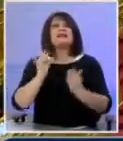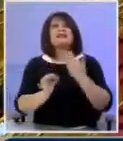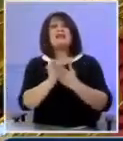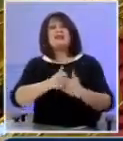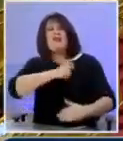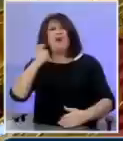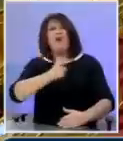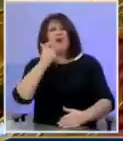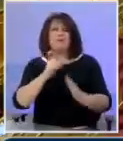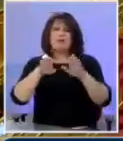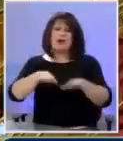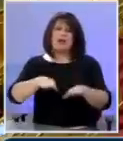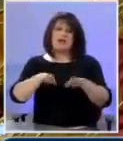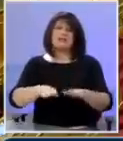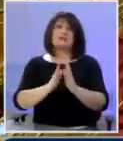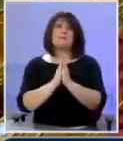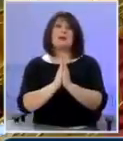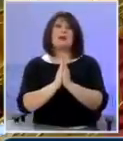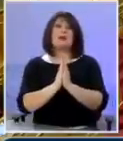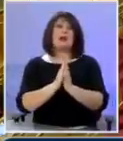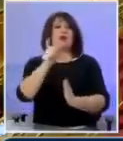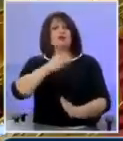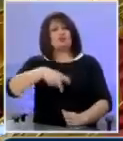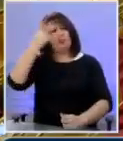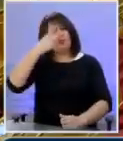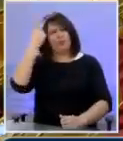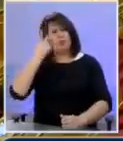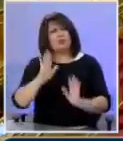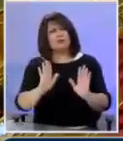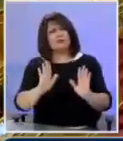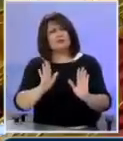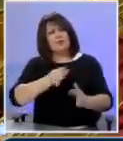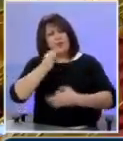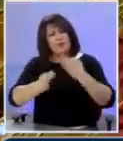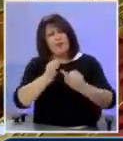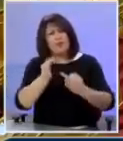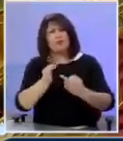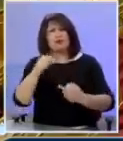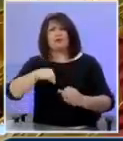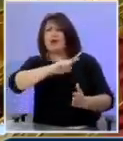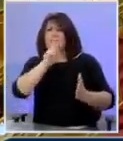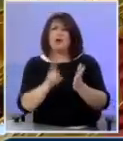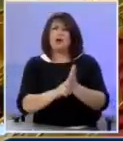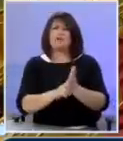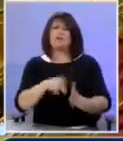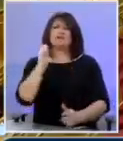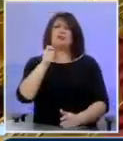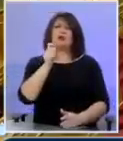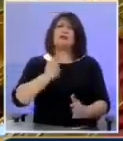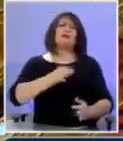κάτω καθίστε κάτω εσείς λέτε ότι θέλετε δεν σας απαγορεύει κανείς δεν θα απαγορεύσετε στους πολιτικούς να λένε τις